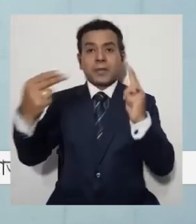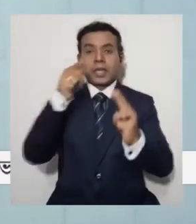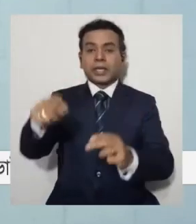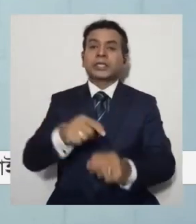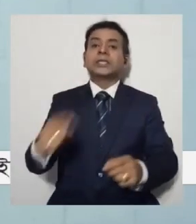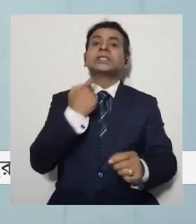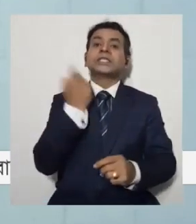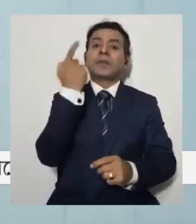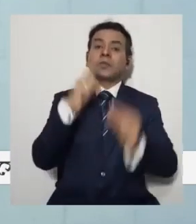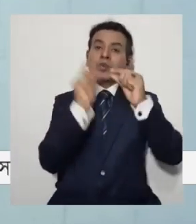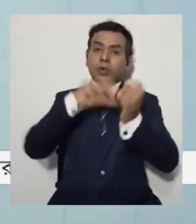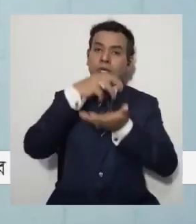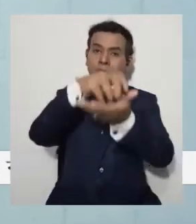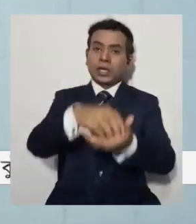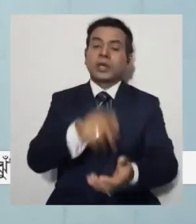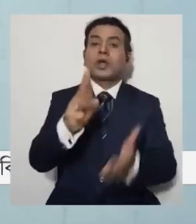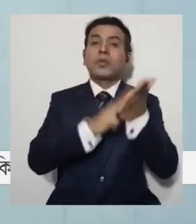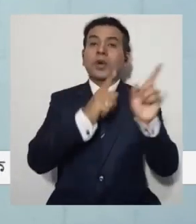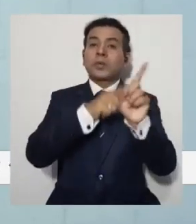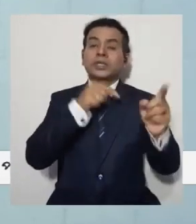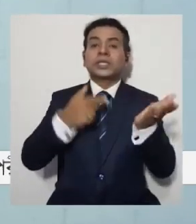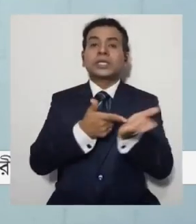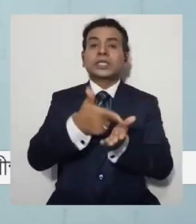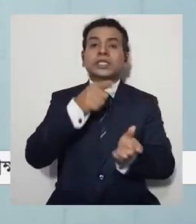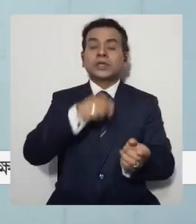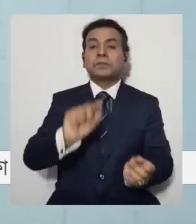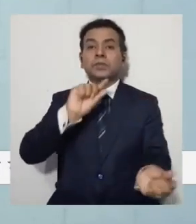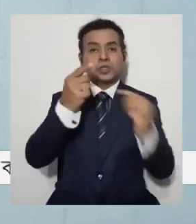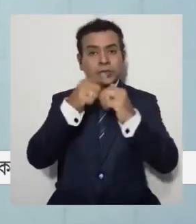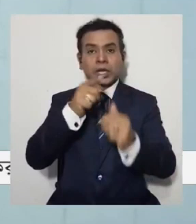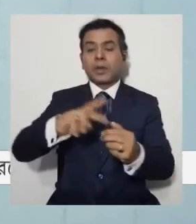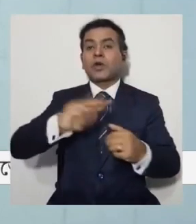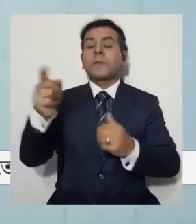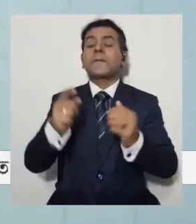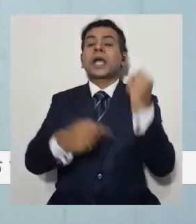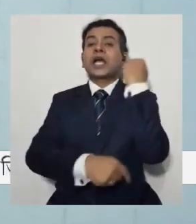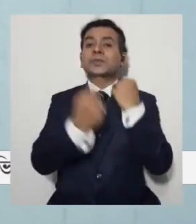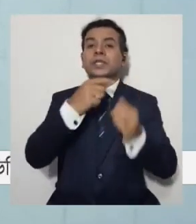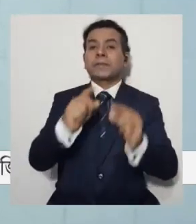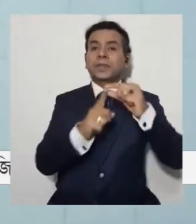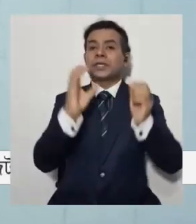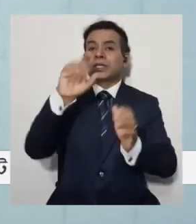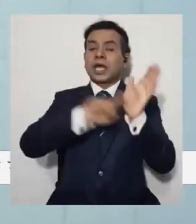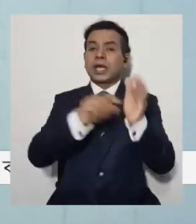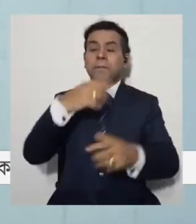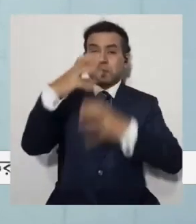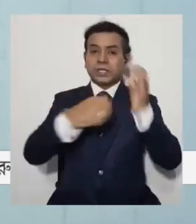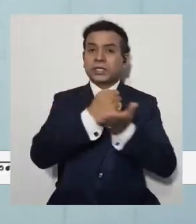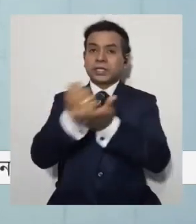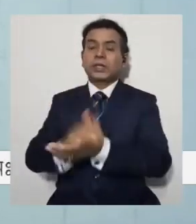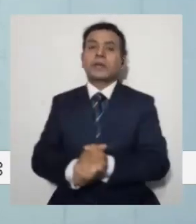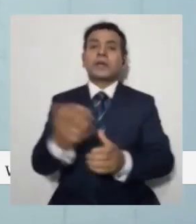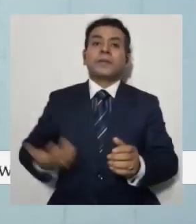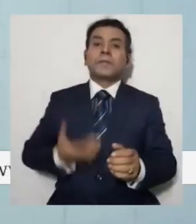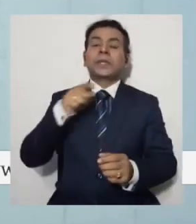PCR মেশিন হস্তান্তর করেছেন। বাংলাদেশ এগ্রিকালচার রিসার্চ ইনস্টিটিউট তাদের RT-PCR মেশিন গাজীপুরে শহীদ তাজউদ্দিন আহমেদ মেডিকেল কলেজকে